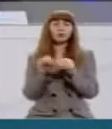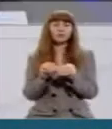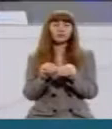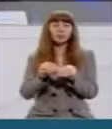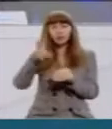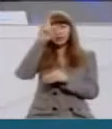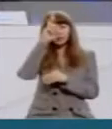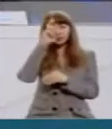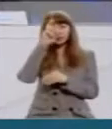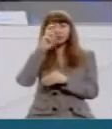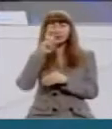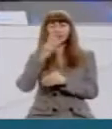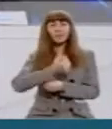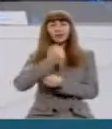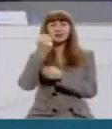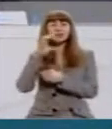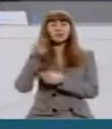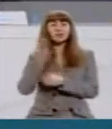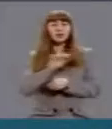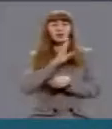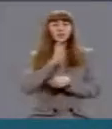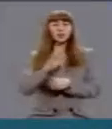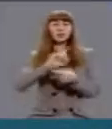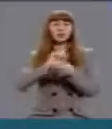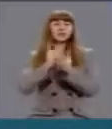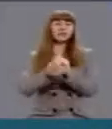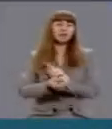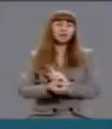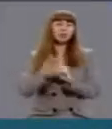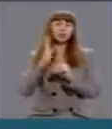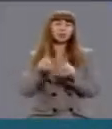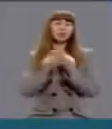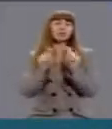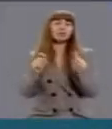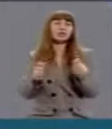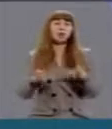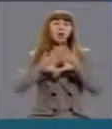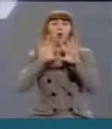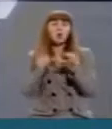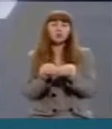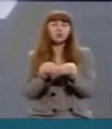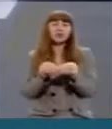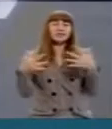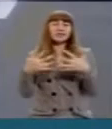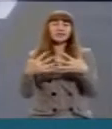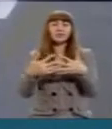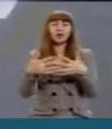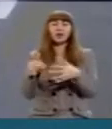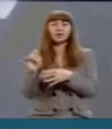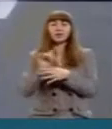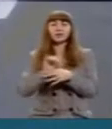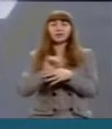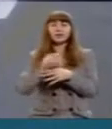мемлекеттік қолдаудың қадамдары қайта қаралмақ. Республикалық әрі өңірлік деңгейде ақпараттық тапсырысты орындаудың бірыңғай жүйесі